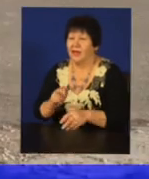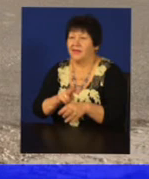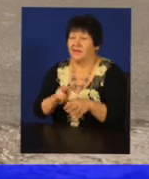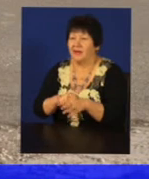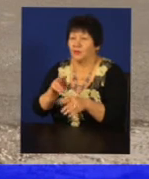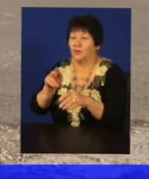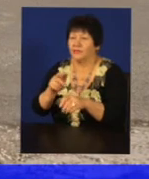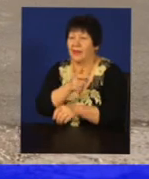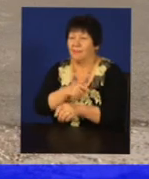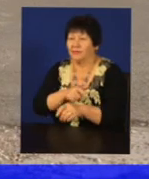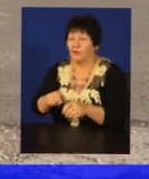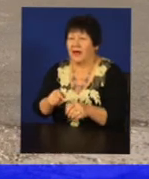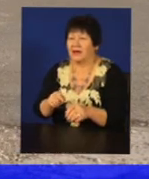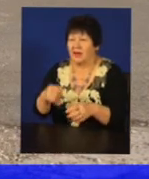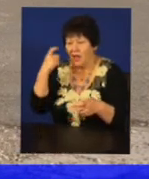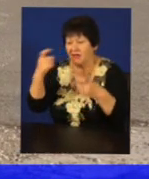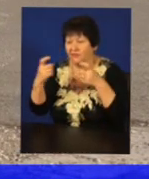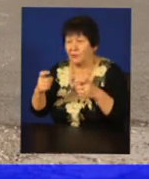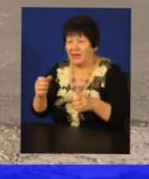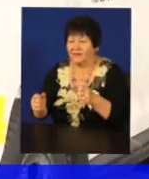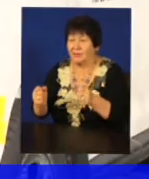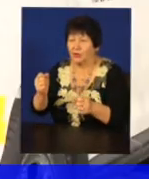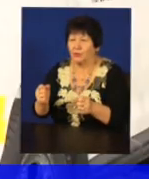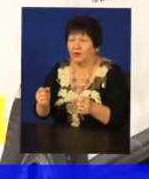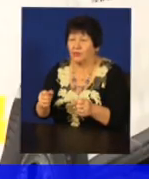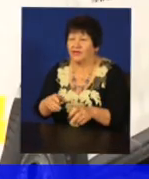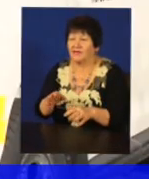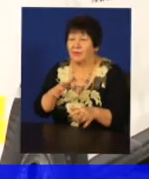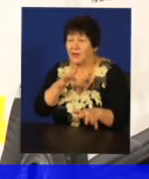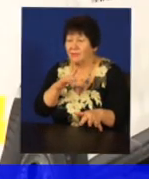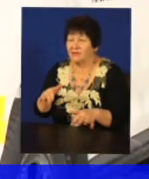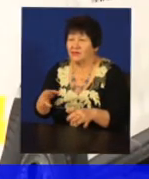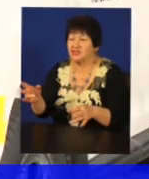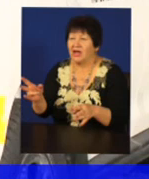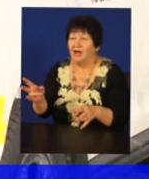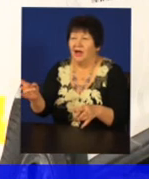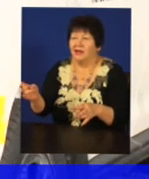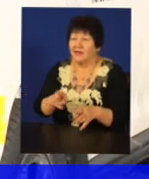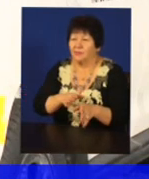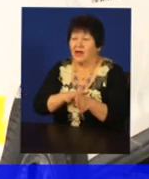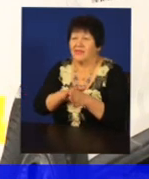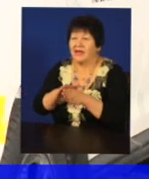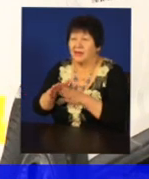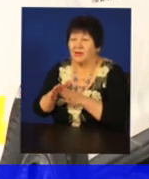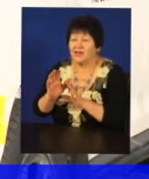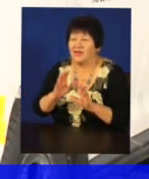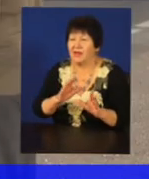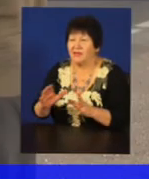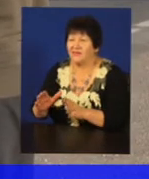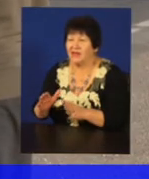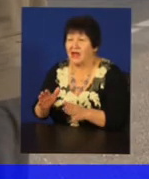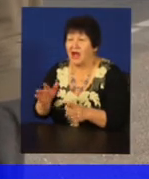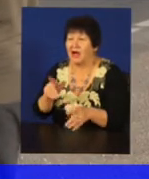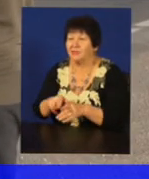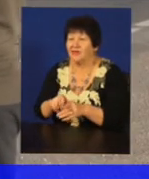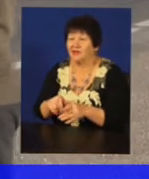Inspectorii de patrulare informează conducătorii de autovehicule despre măsurile ce necesită a fi îndeplinite pentru a menține capacitățile